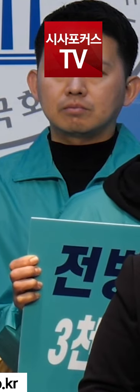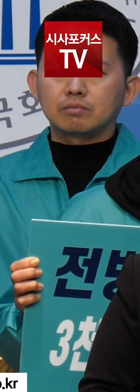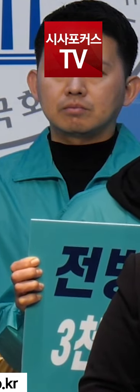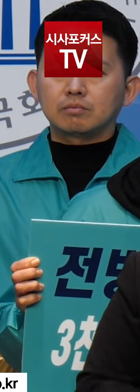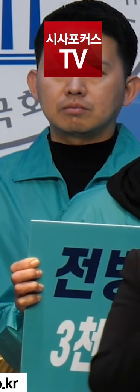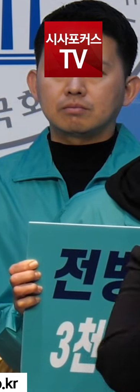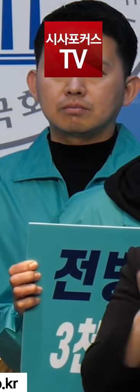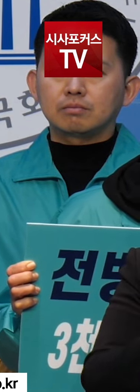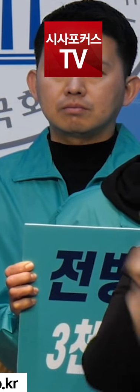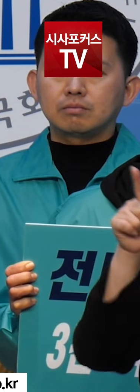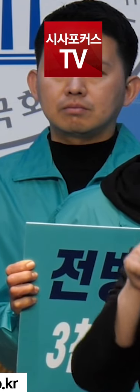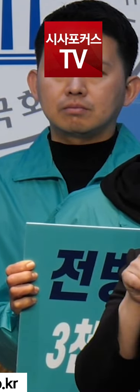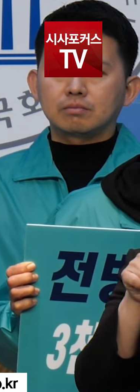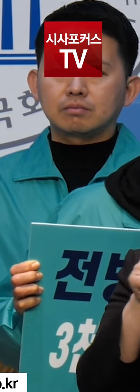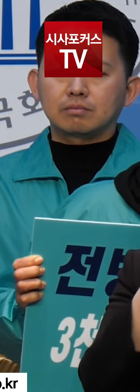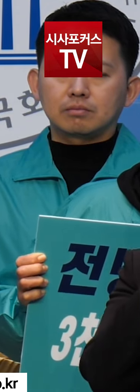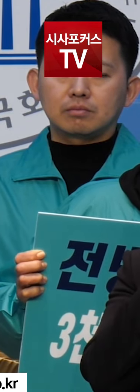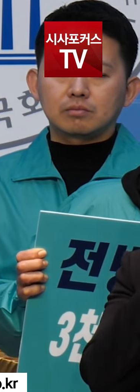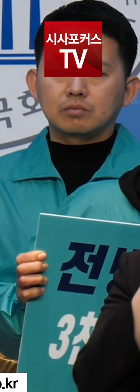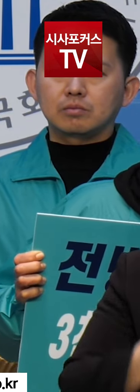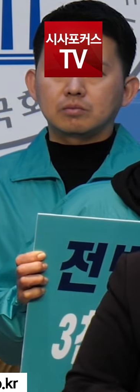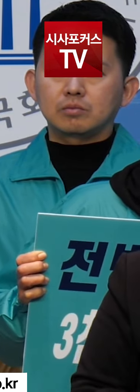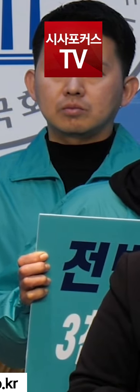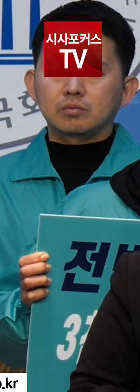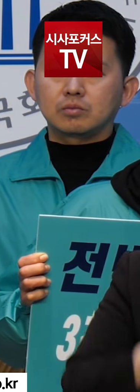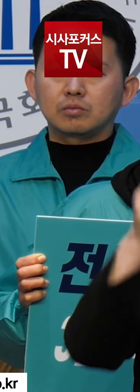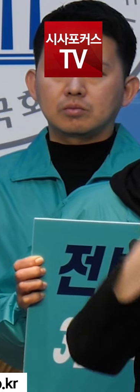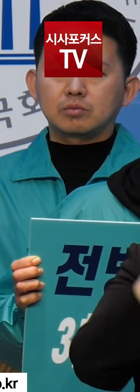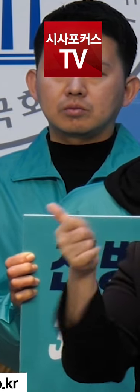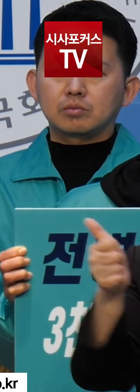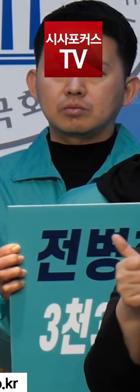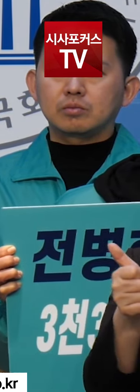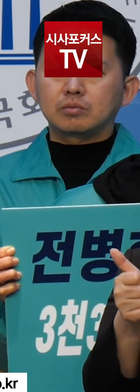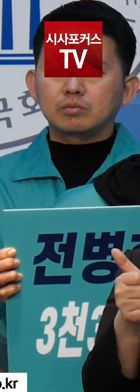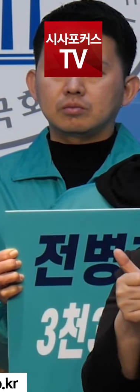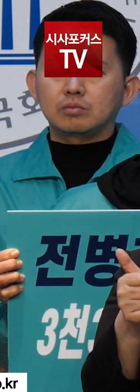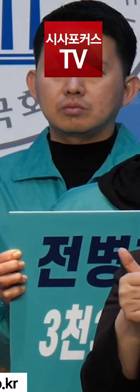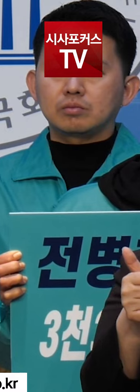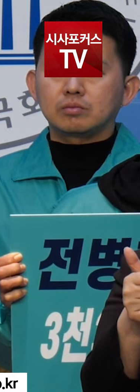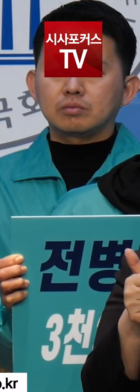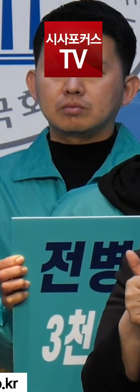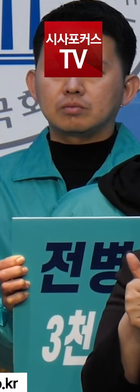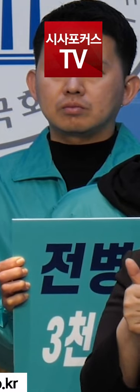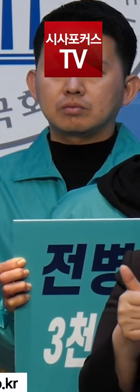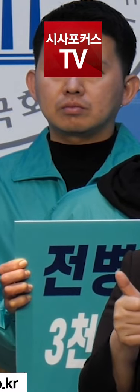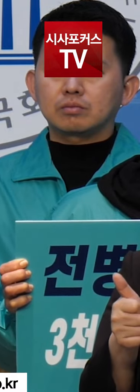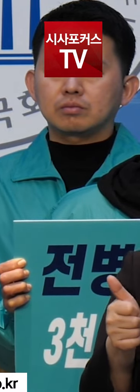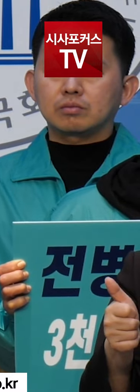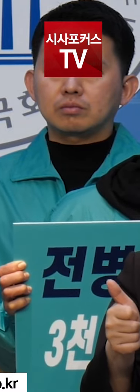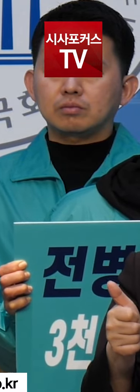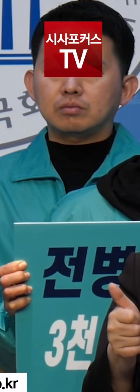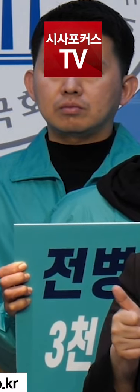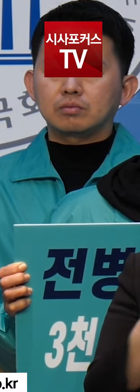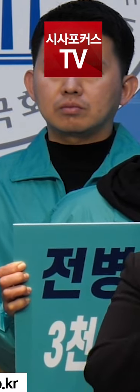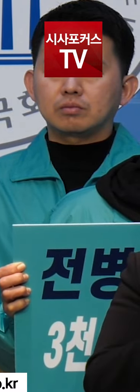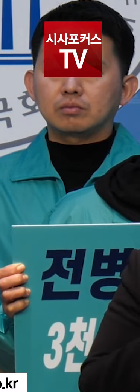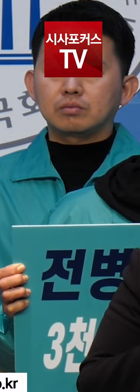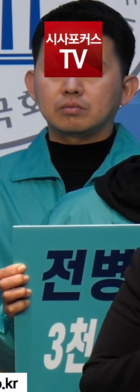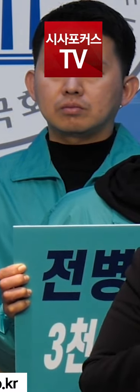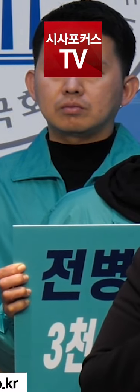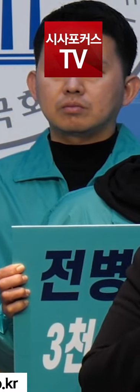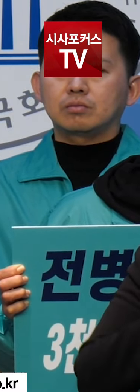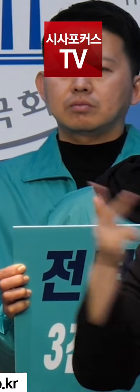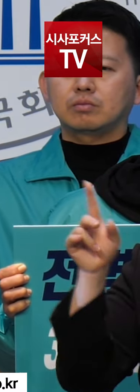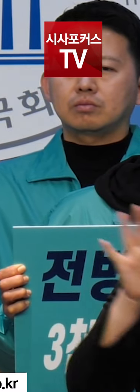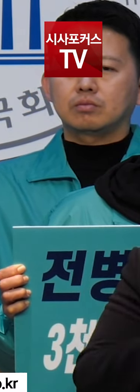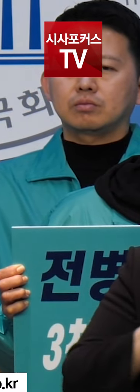다수가 의아해왔던 이재명 민주당의 본색은 무자비한 비명 숙청 공천을